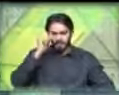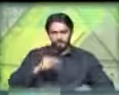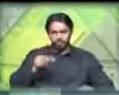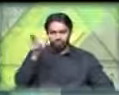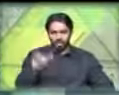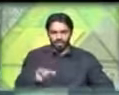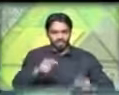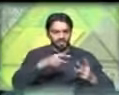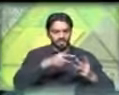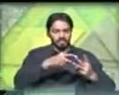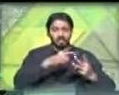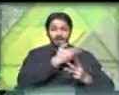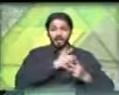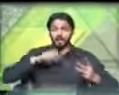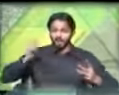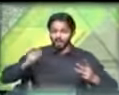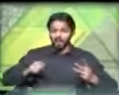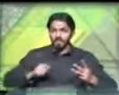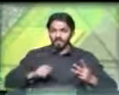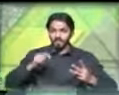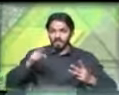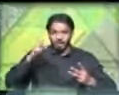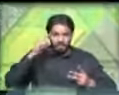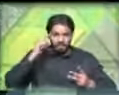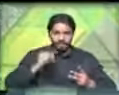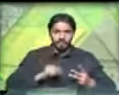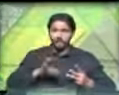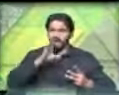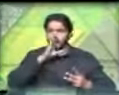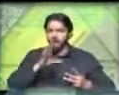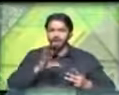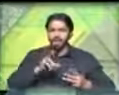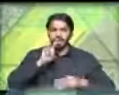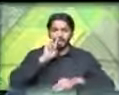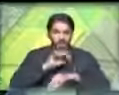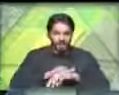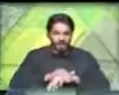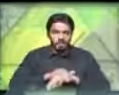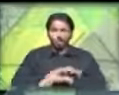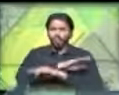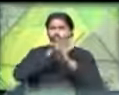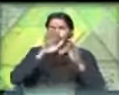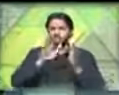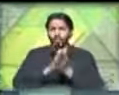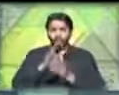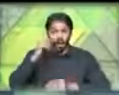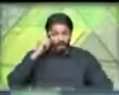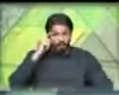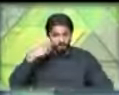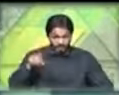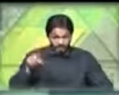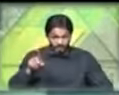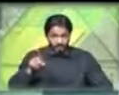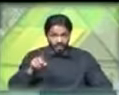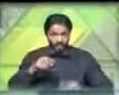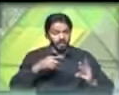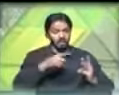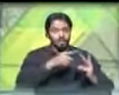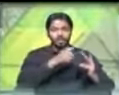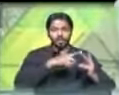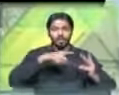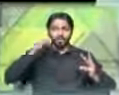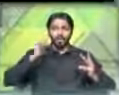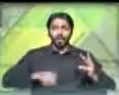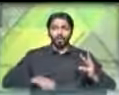هذا يرجع إلى دينه وإلى ضميره. يرجع إلى دينه وإلى ضميره. نعم.